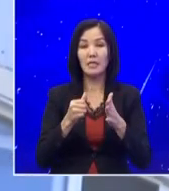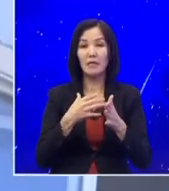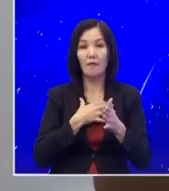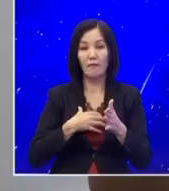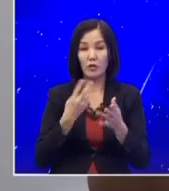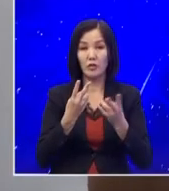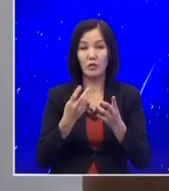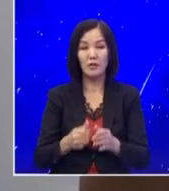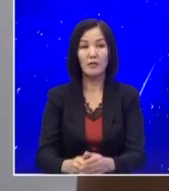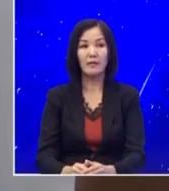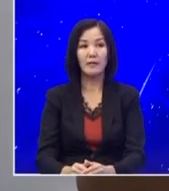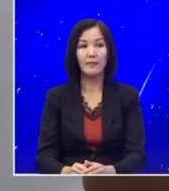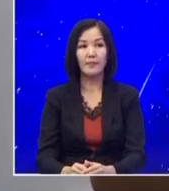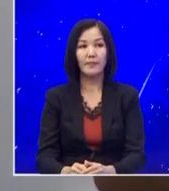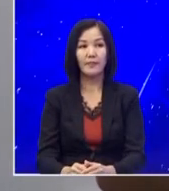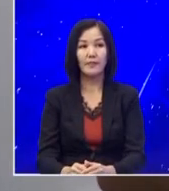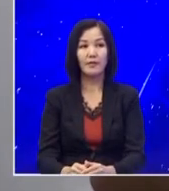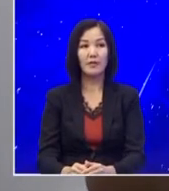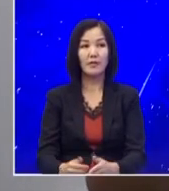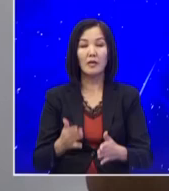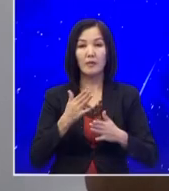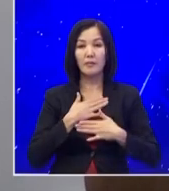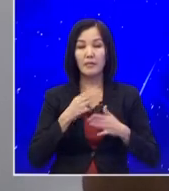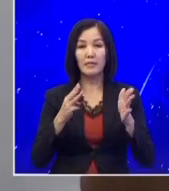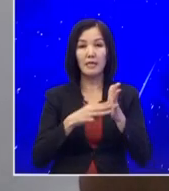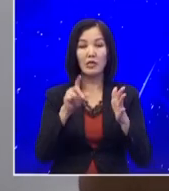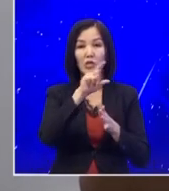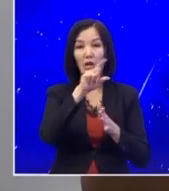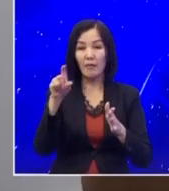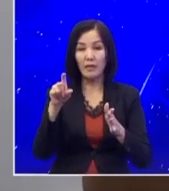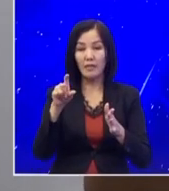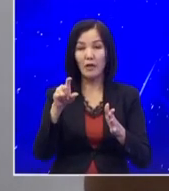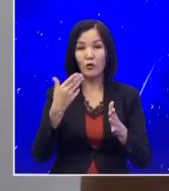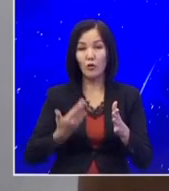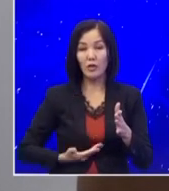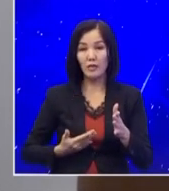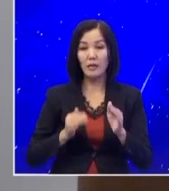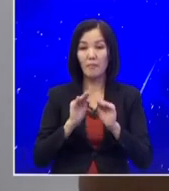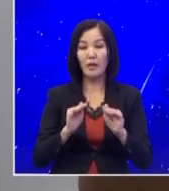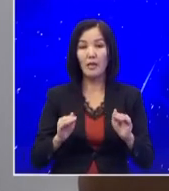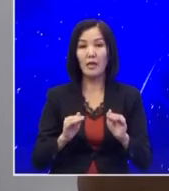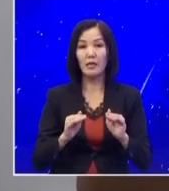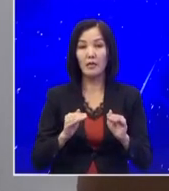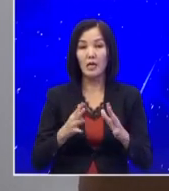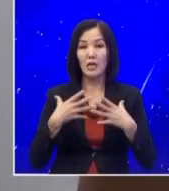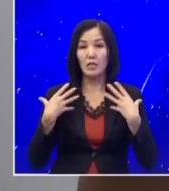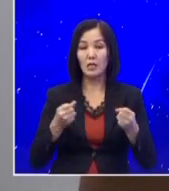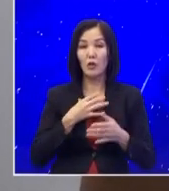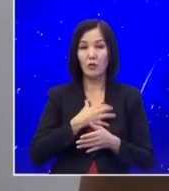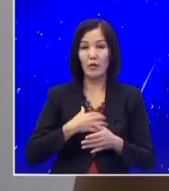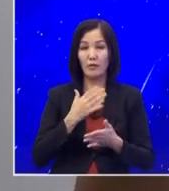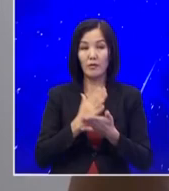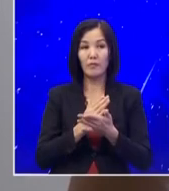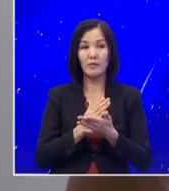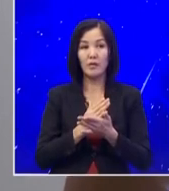айтады. Біз бұны 8-ші қабатта тұрғандықтан балалардың болашағы үшін, алаңдаған үшін, 8-ші